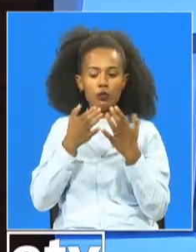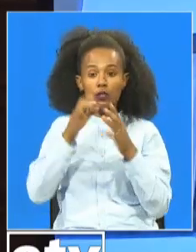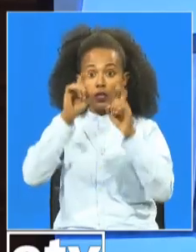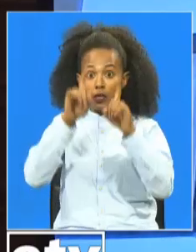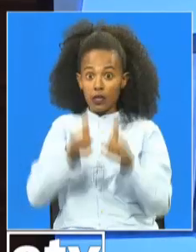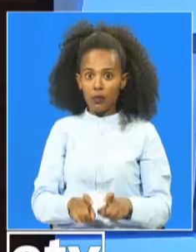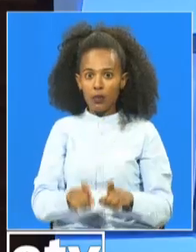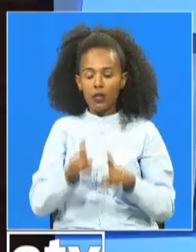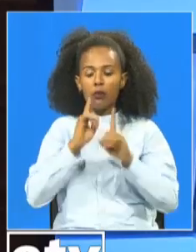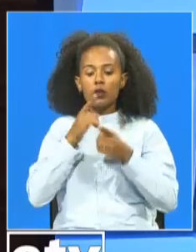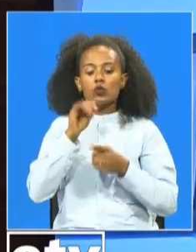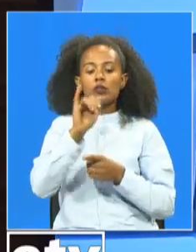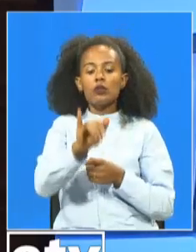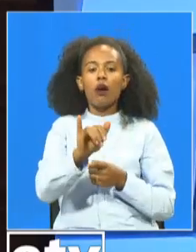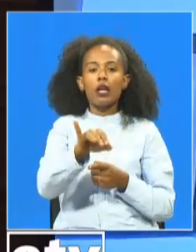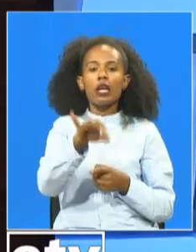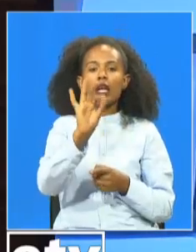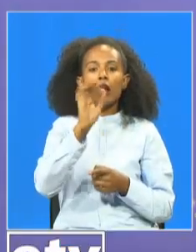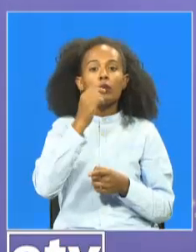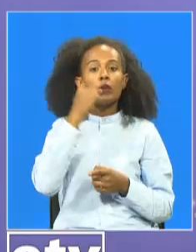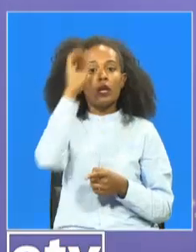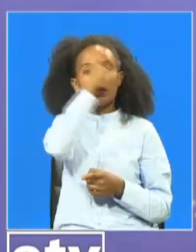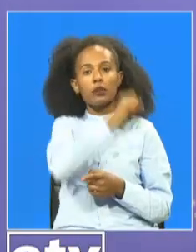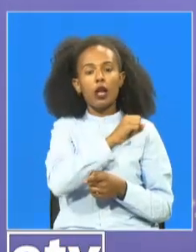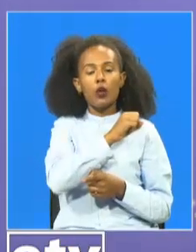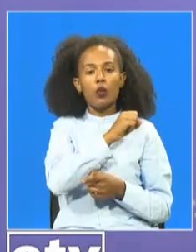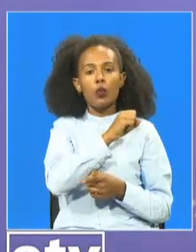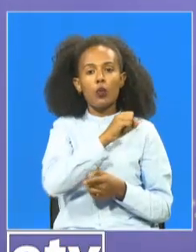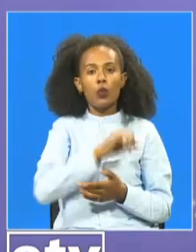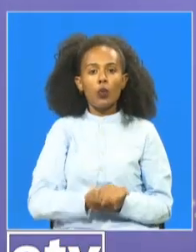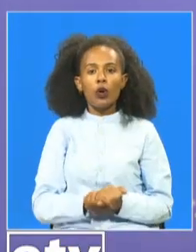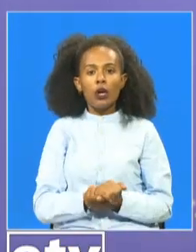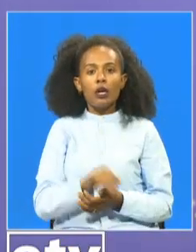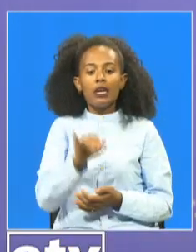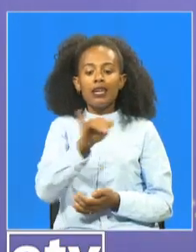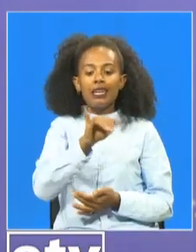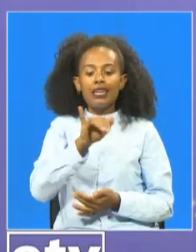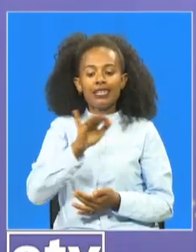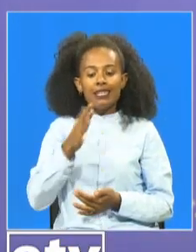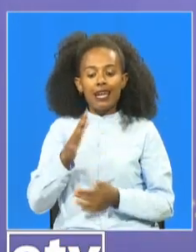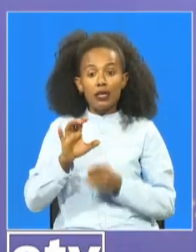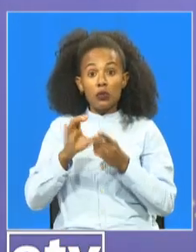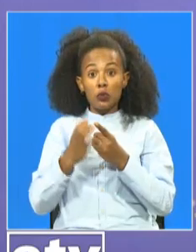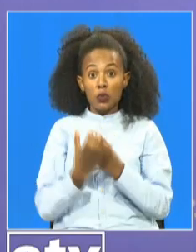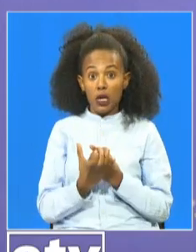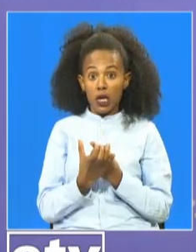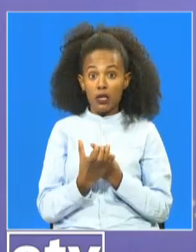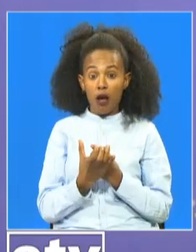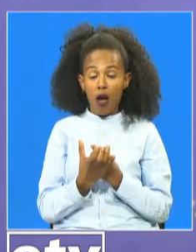ከተመረመረ መልሱ እዛ ላይ ይገኛል ብዬ እገምታለሁ። እንደዚህ ያለው ሁኔታ